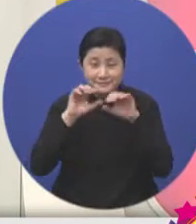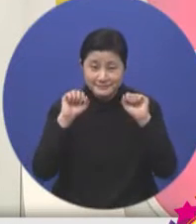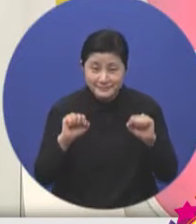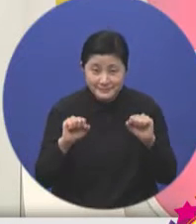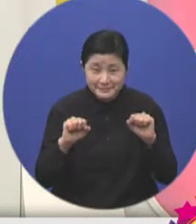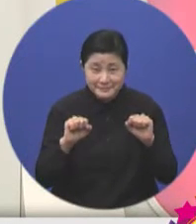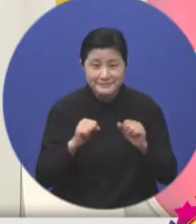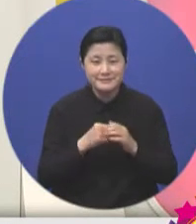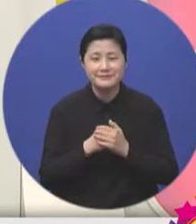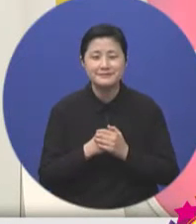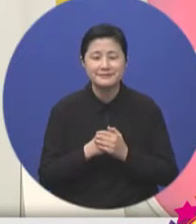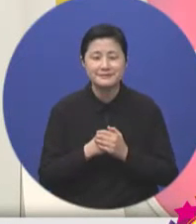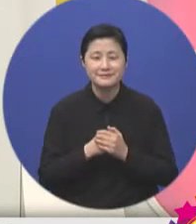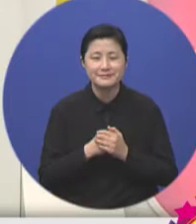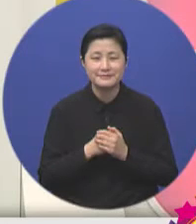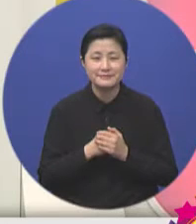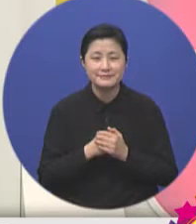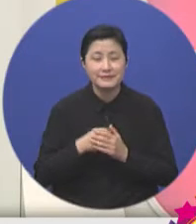안녕하세요.